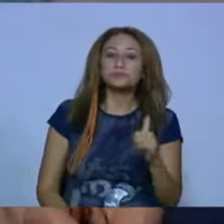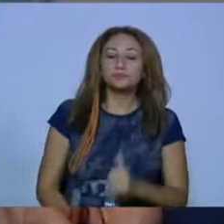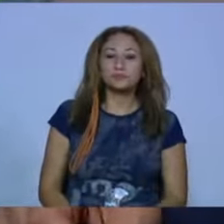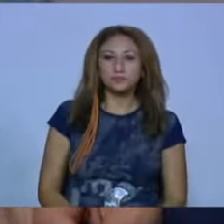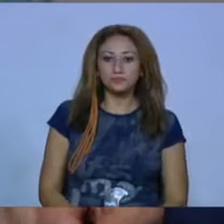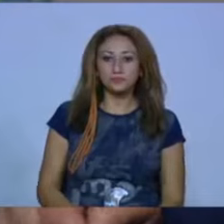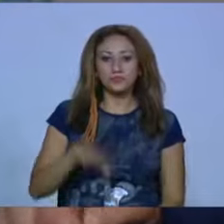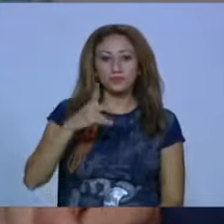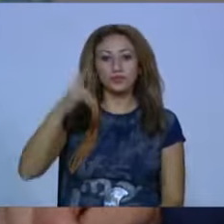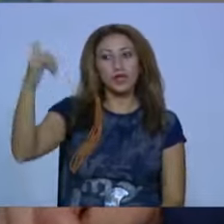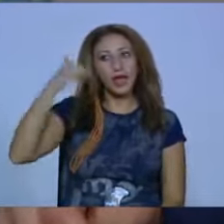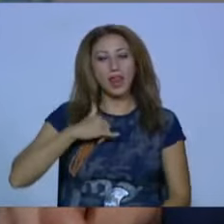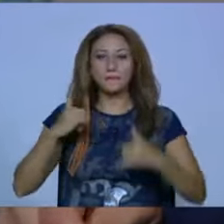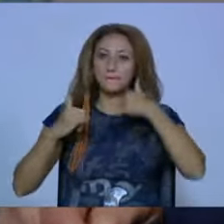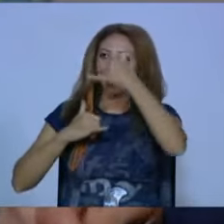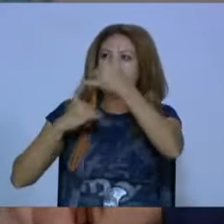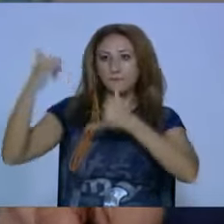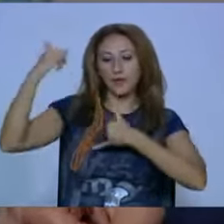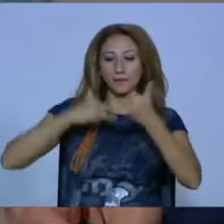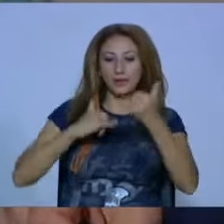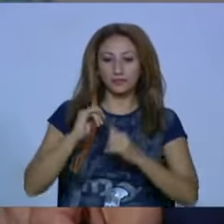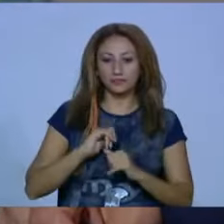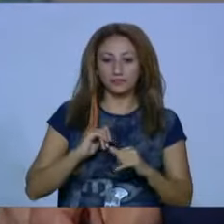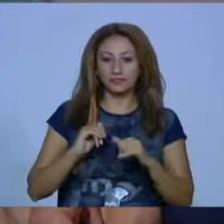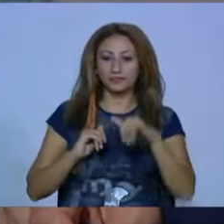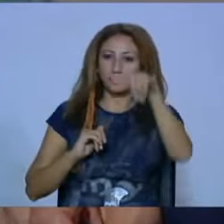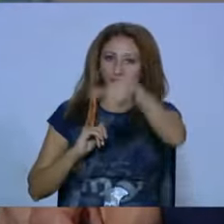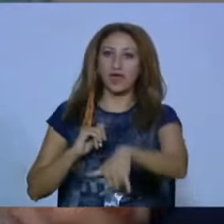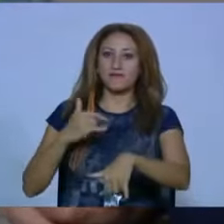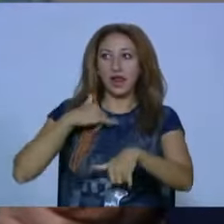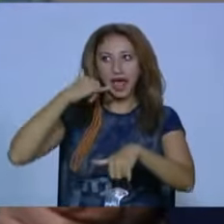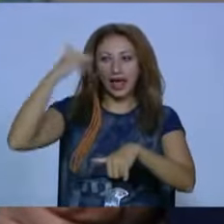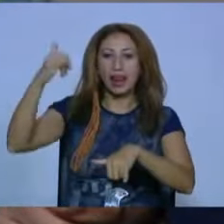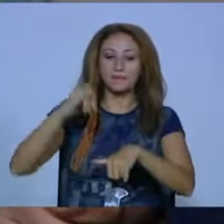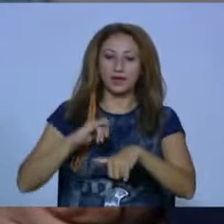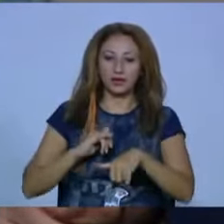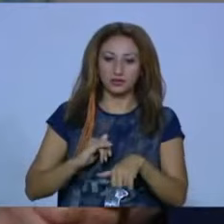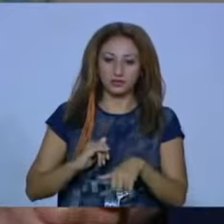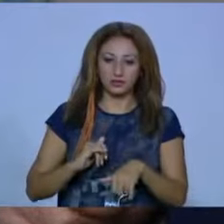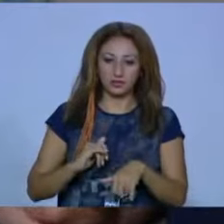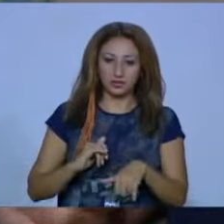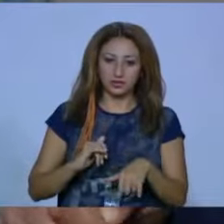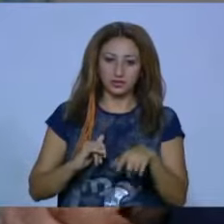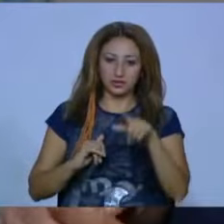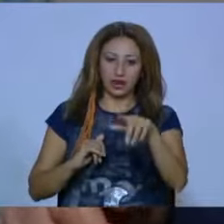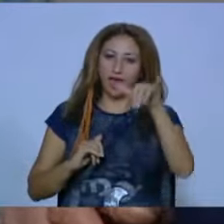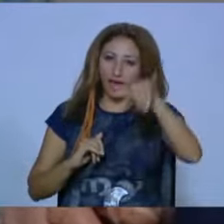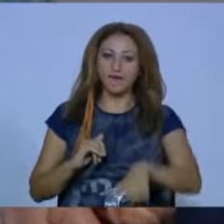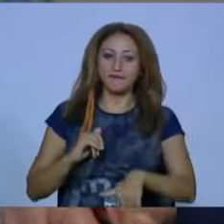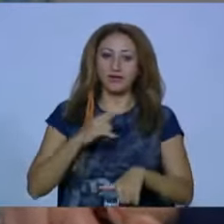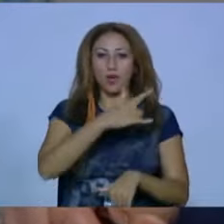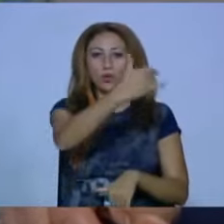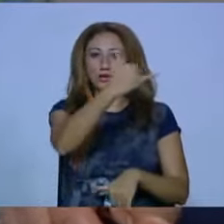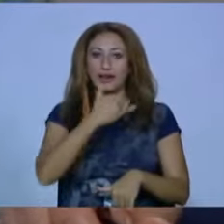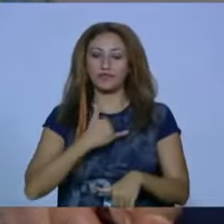او هو يكلمني يعني. وغالبا كان يقول لي اقفل انا اللي هتصل، اول ما انا اتصل يقول لي طب اقفل انا هتصل، ويتصل